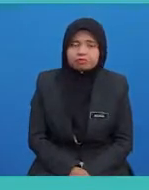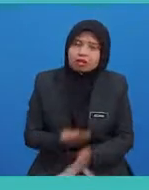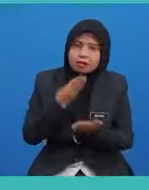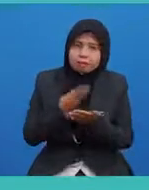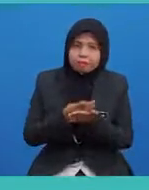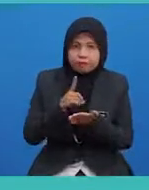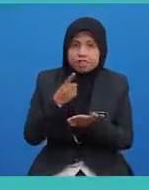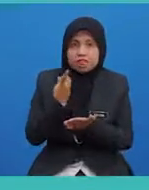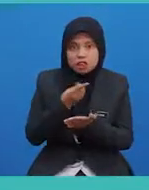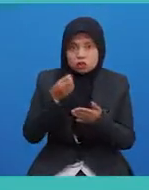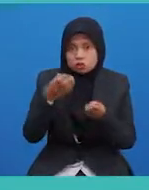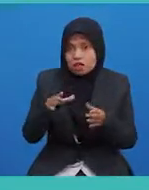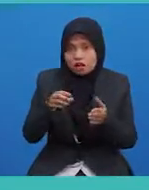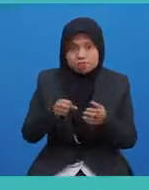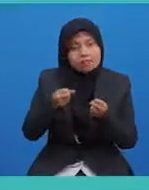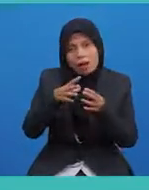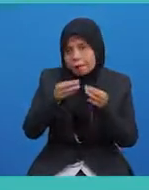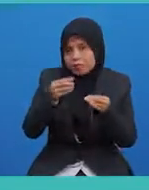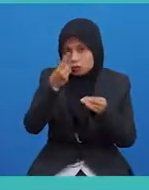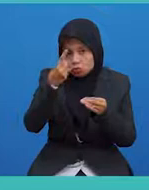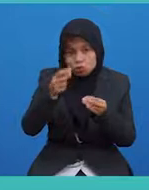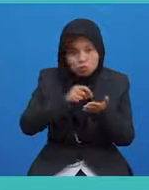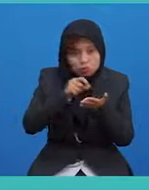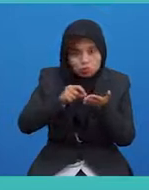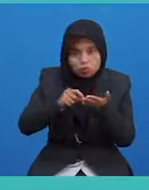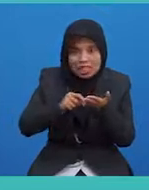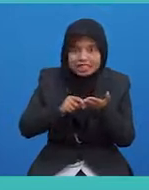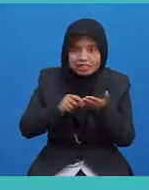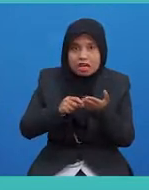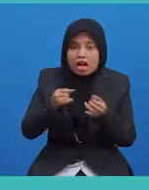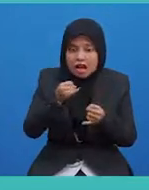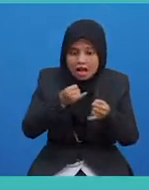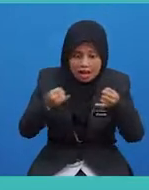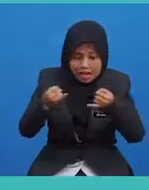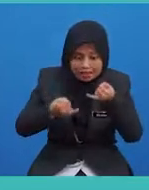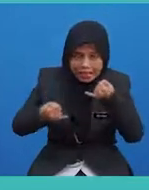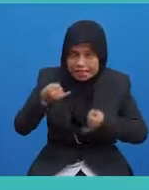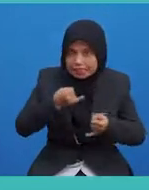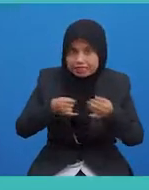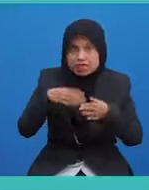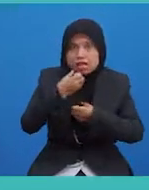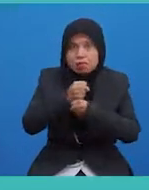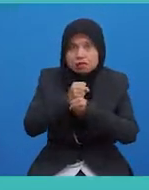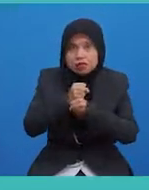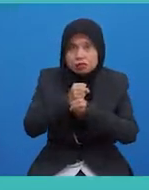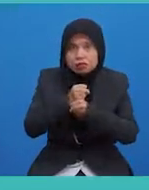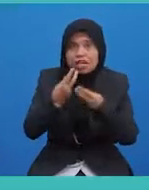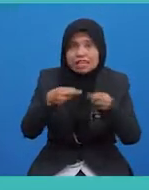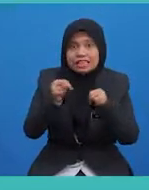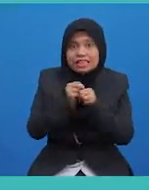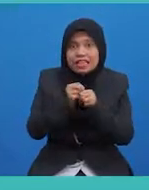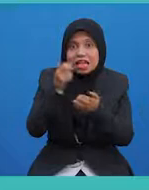Baiklah, kita sudah selesai dengan penulisan analisis bagi media yang memaparkan data dalam bentuk nilai